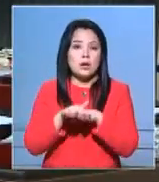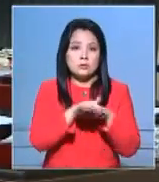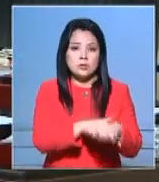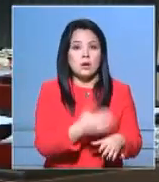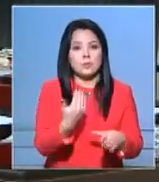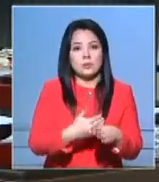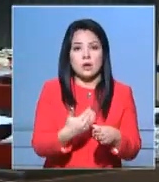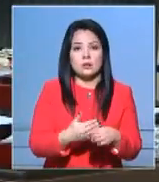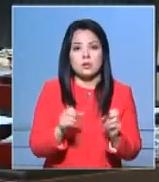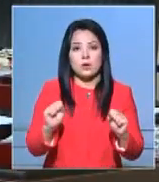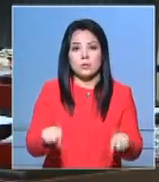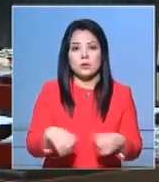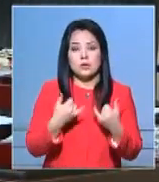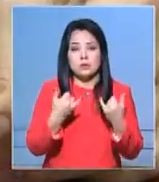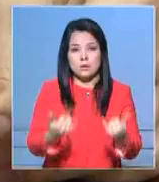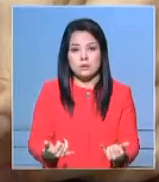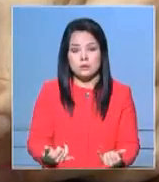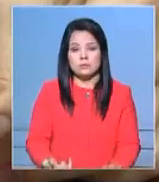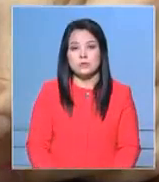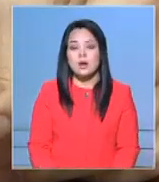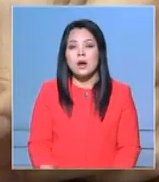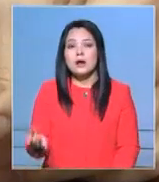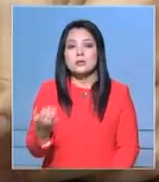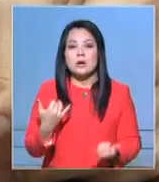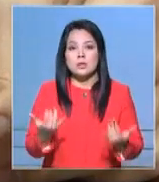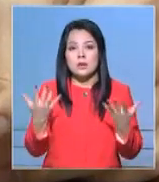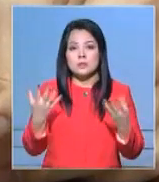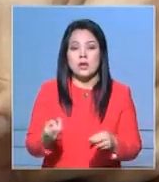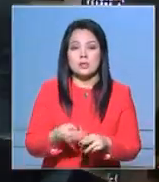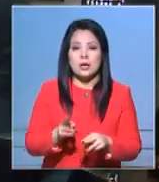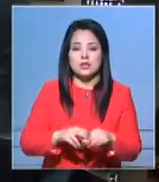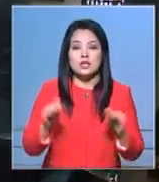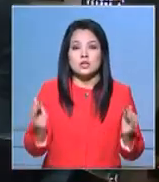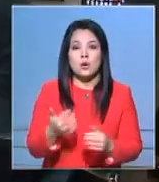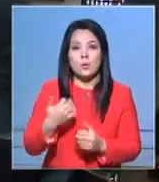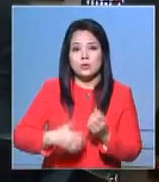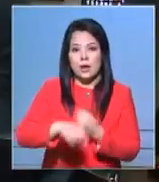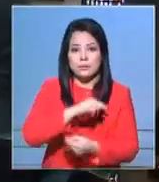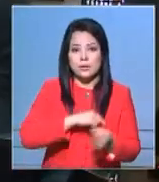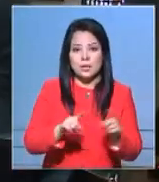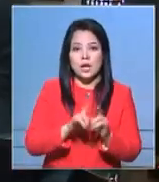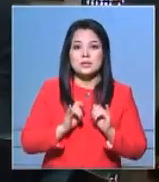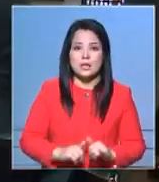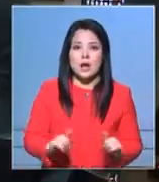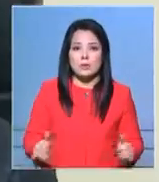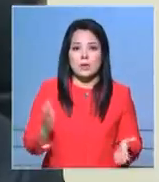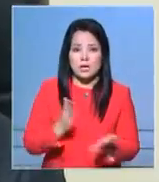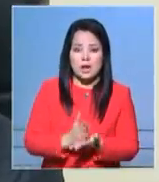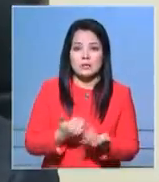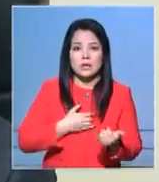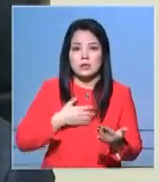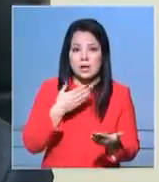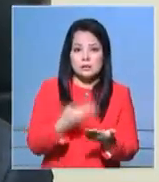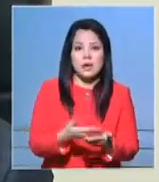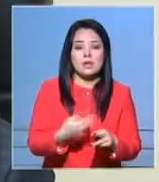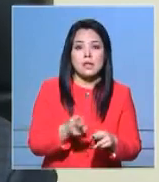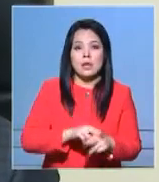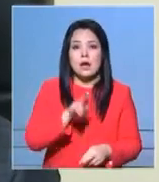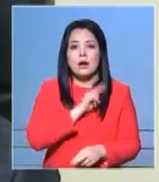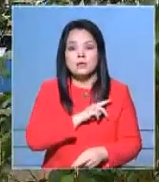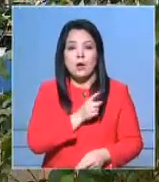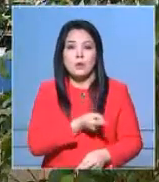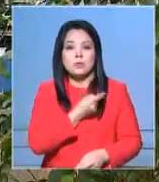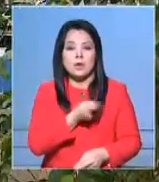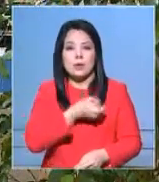субсидиялауды көздейміз. Қазіргі таңда елде шағын және орта бизнес қарқынды дамып келеді. Сондықтан кәсіби жұмысшыларға